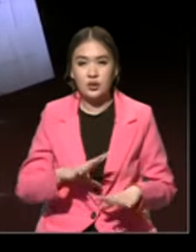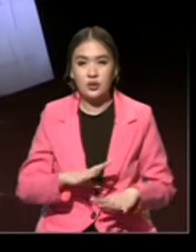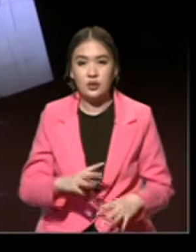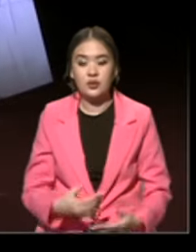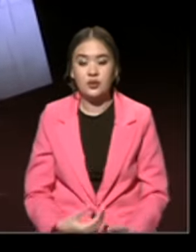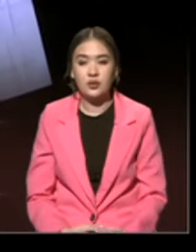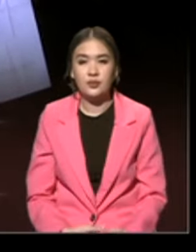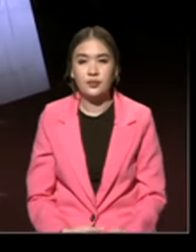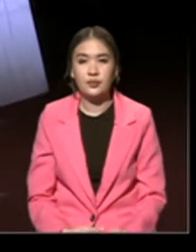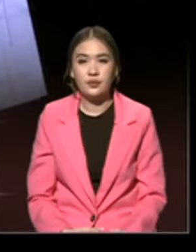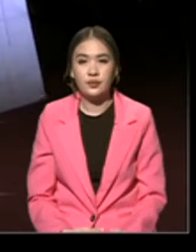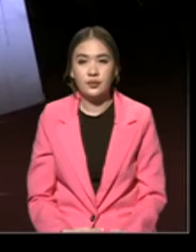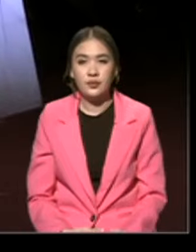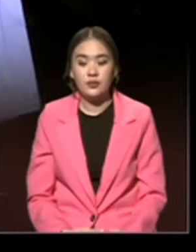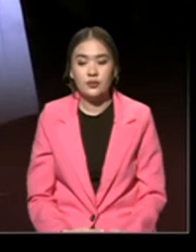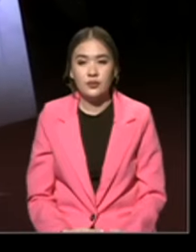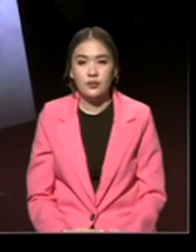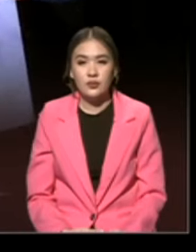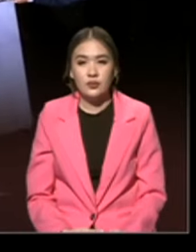Енді Мұрат Мырза.